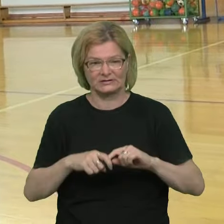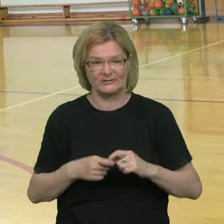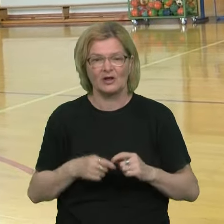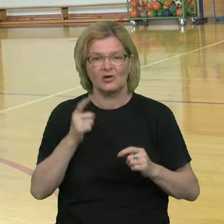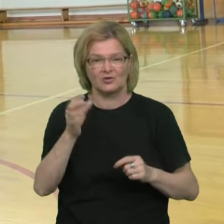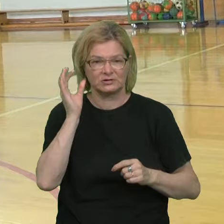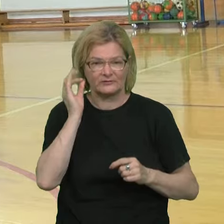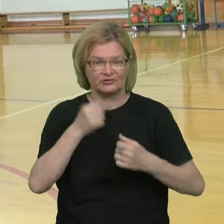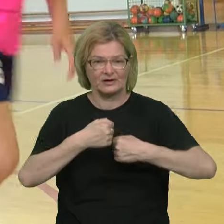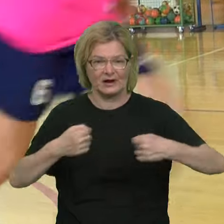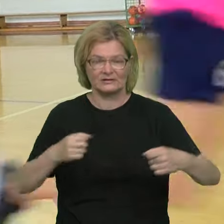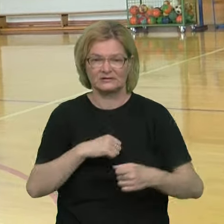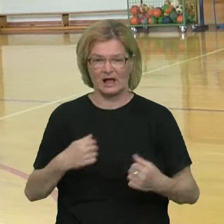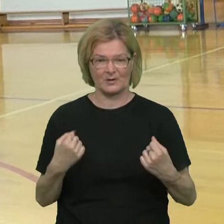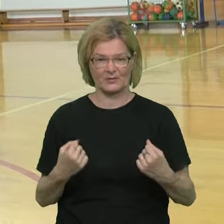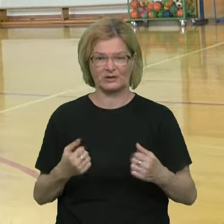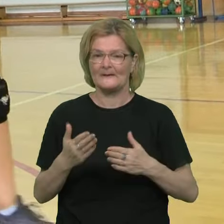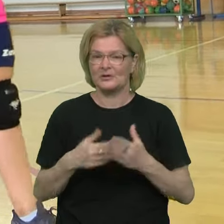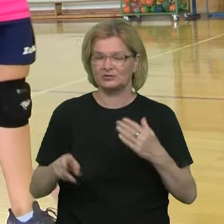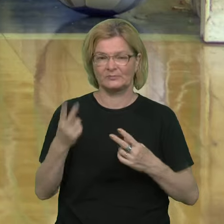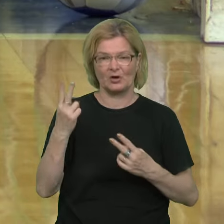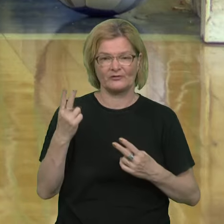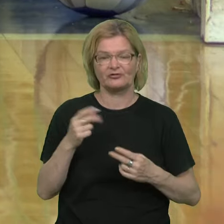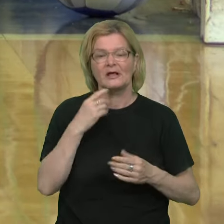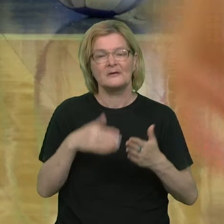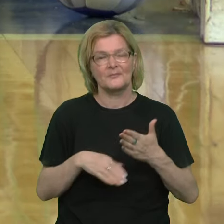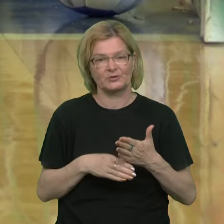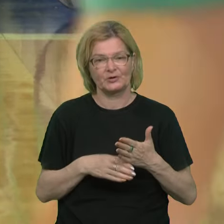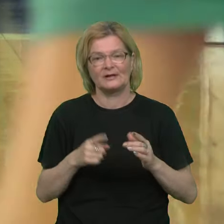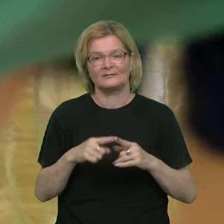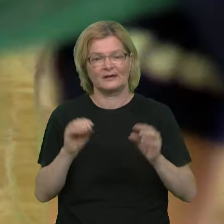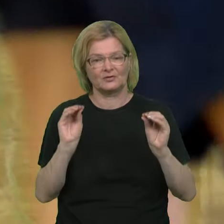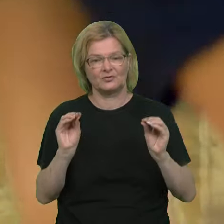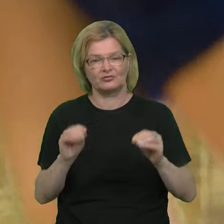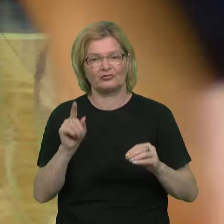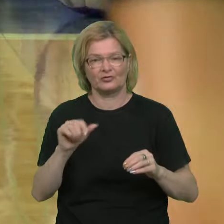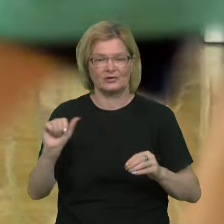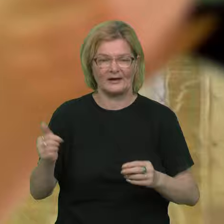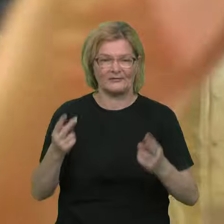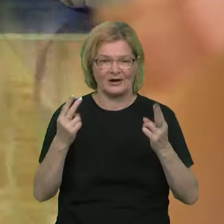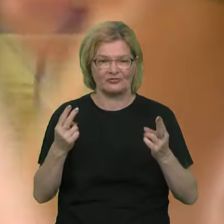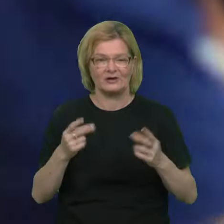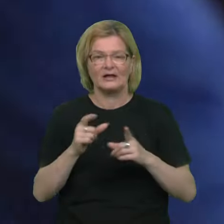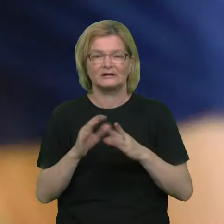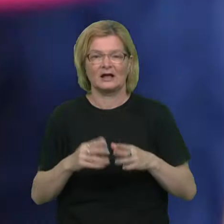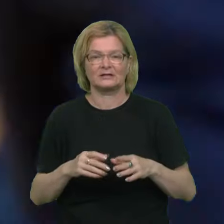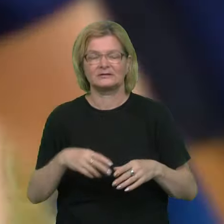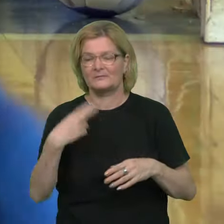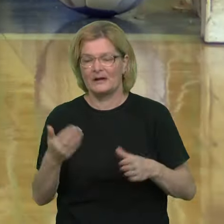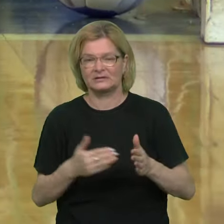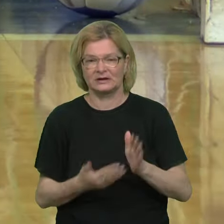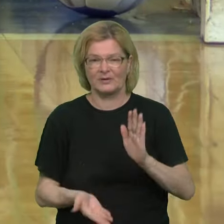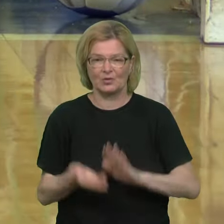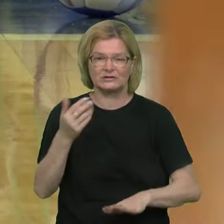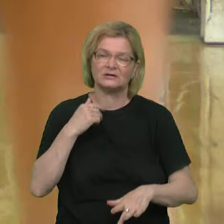pojedinca poznata je stvar. Kod djevojčica razvija samopouzdanje, međusobno uvažavanje i potporu, te ih uči ono možda najvažnije, da kad